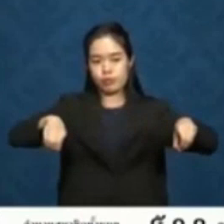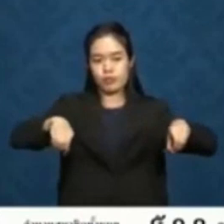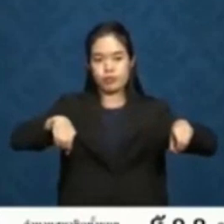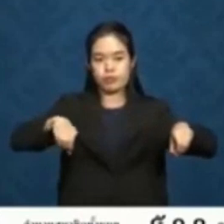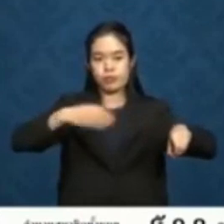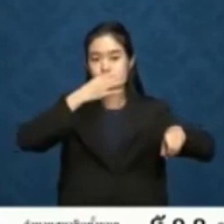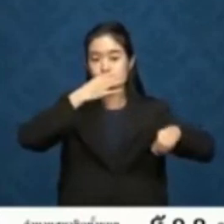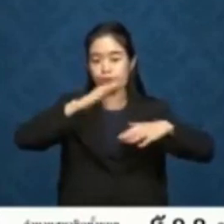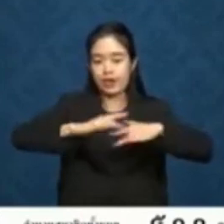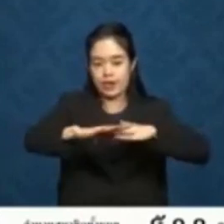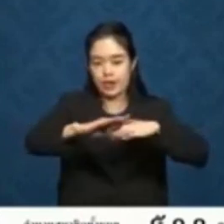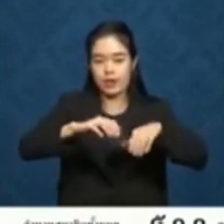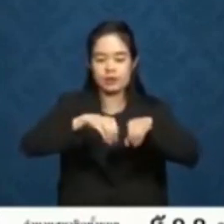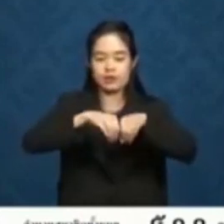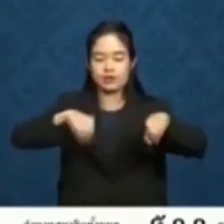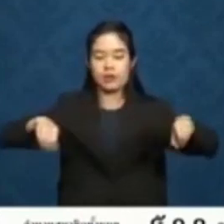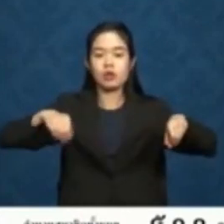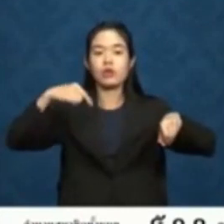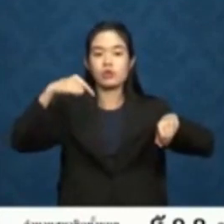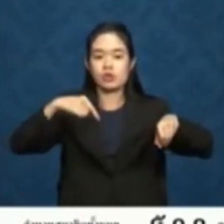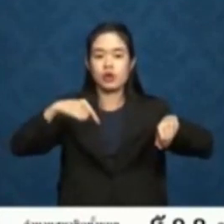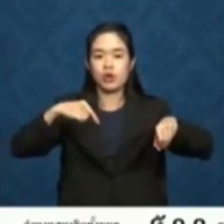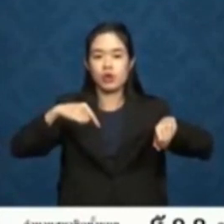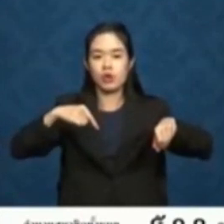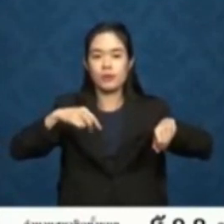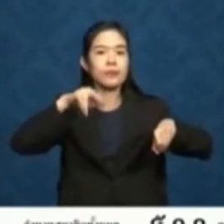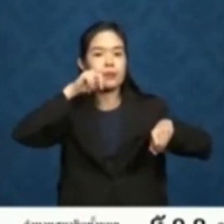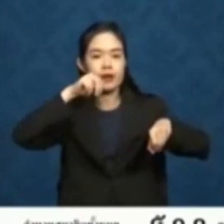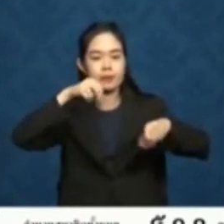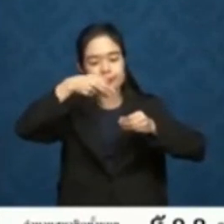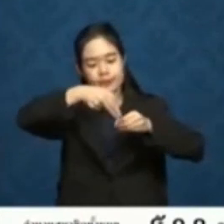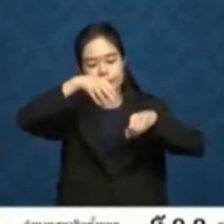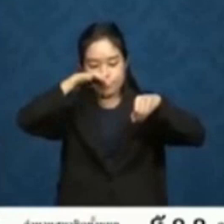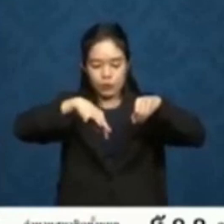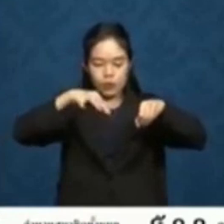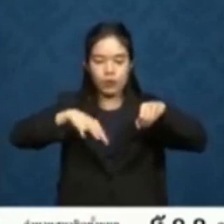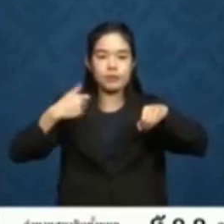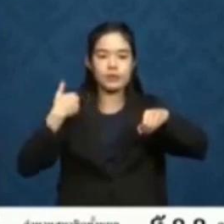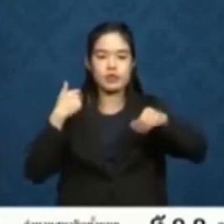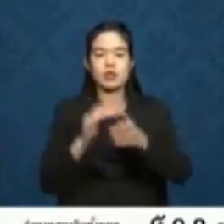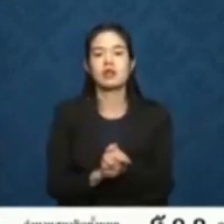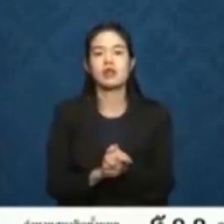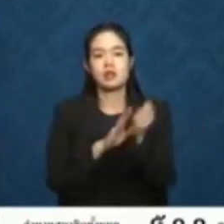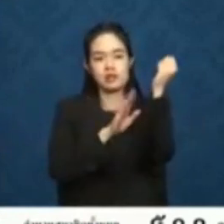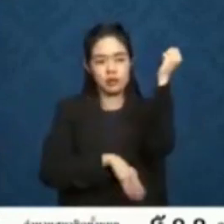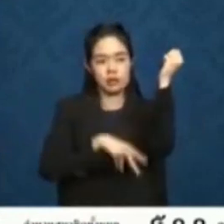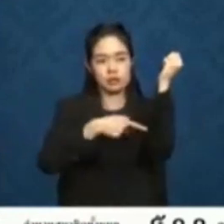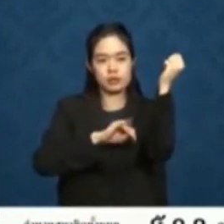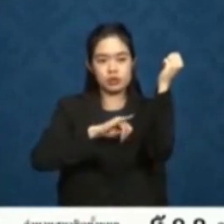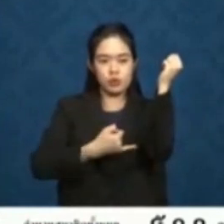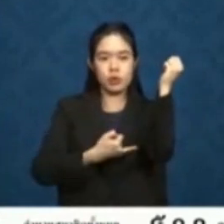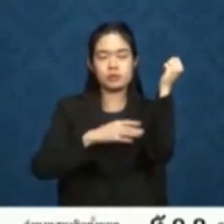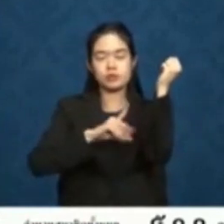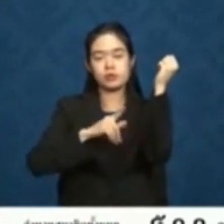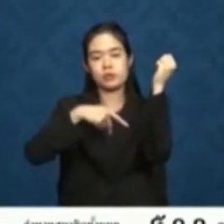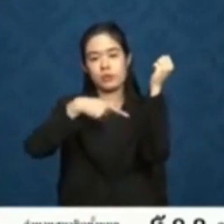เลและในสำหรับอ่าวไทยตอนล่างครับท่านประธานในบริเวณชายฝั่งจังหวัดประจวบคีรีขันธ์ชุมพรสงขลาและนครศ